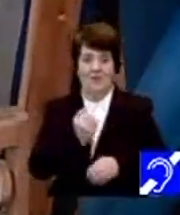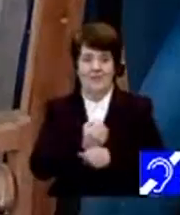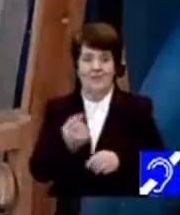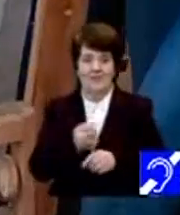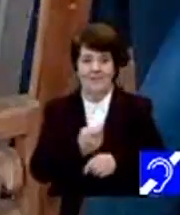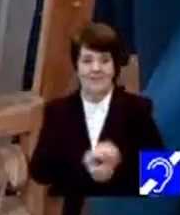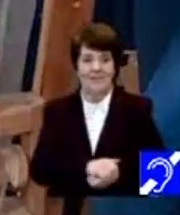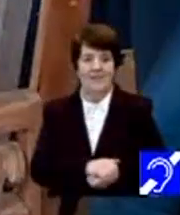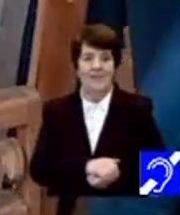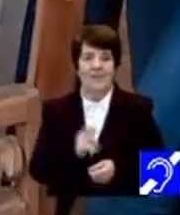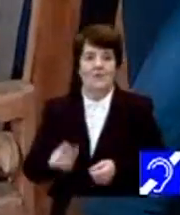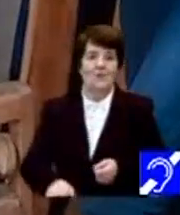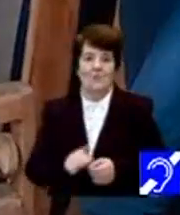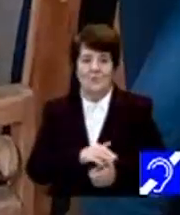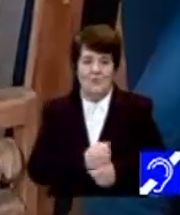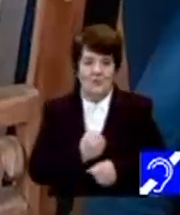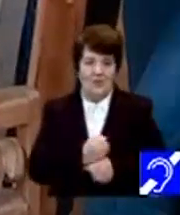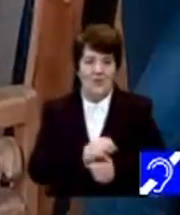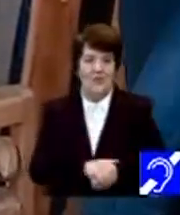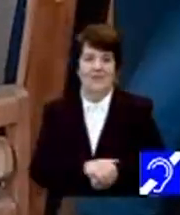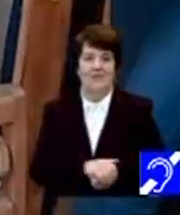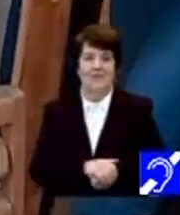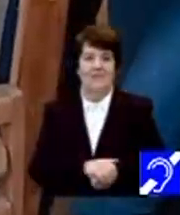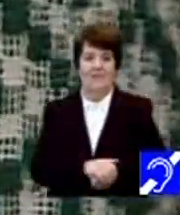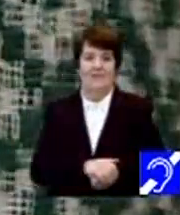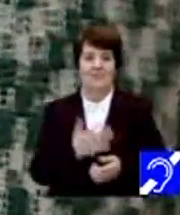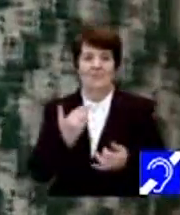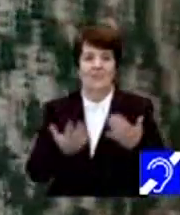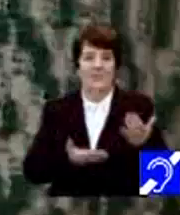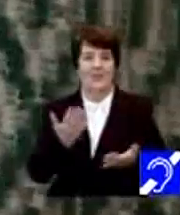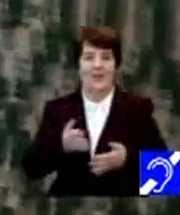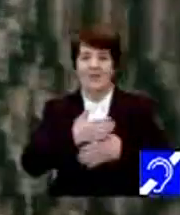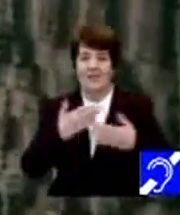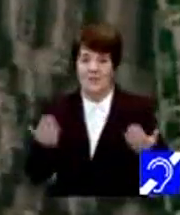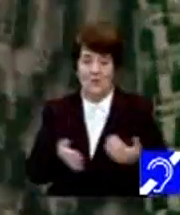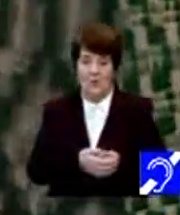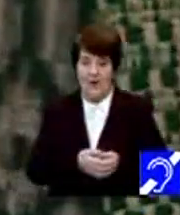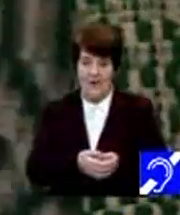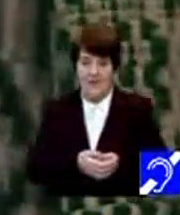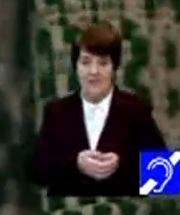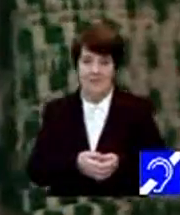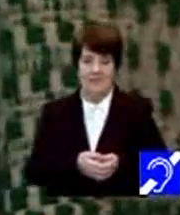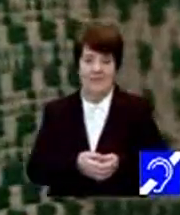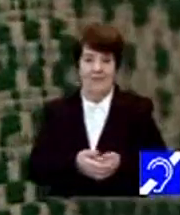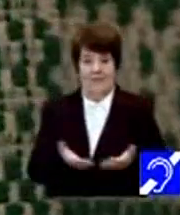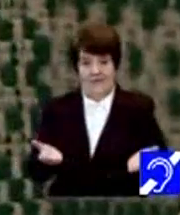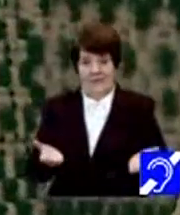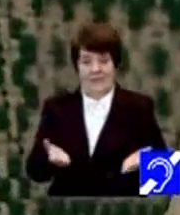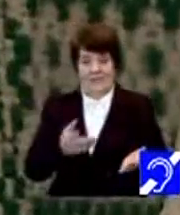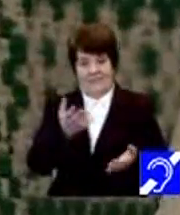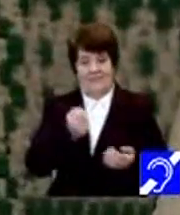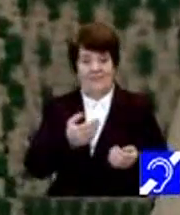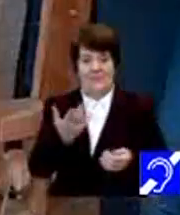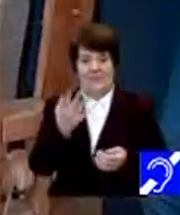pot, spune la dițor, și sub picioare la pop în biserică, spune, și dacă n-ai filanță mare,